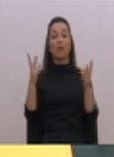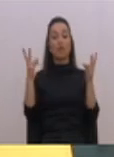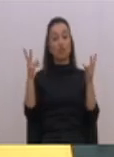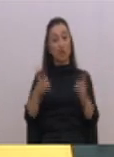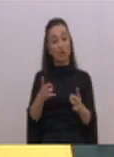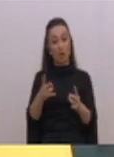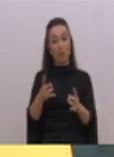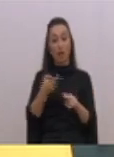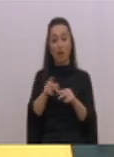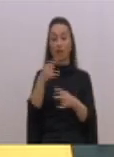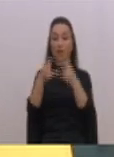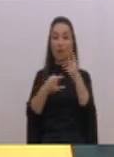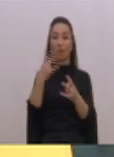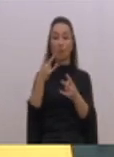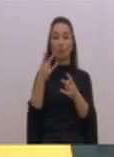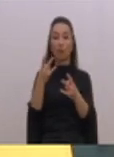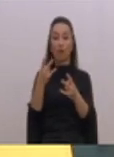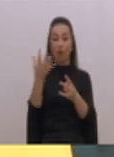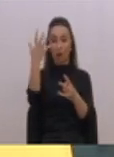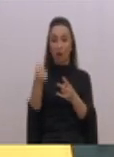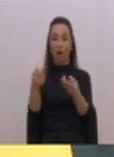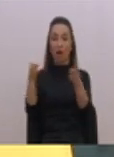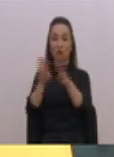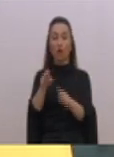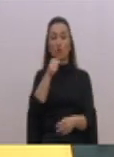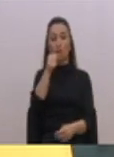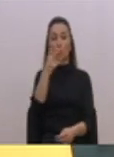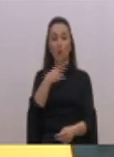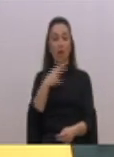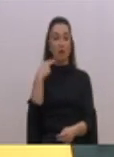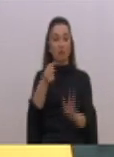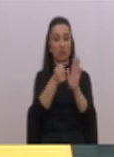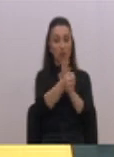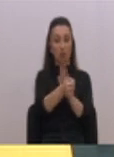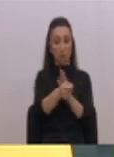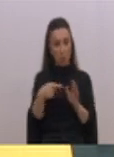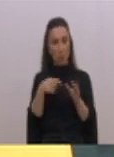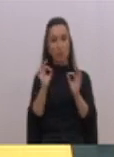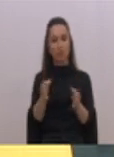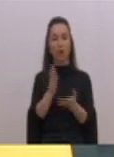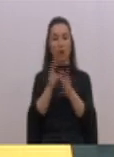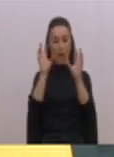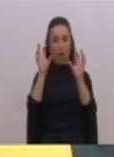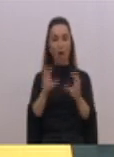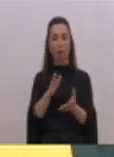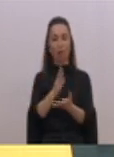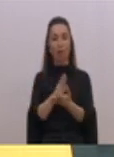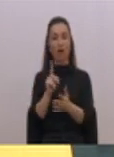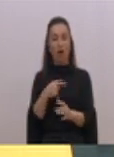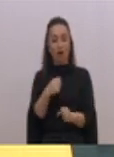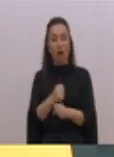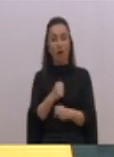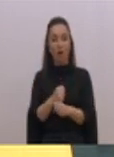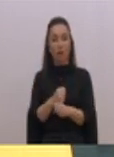სჭირდებაო. Nu, este televizia un gatișul, este un jurnalist, este un psihesi, soria, constituția, rad gakeș